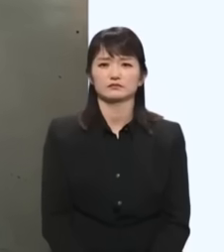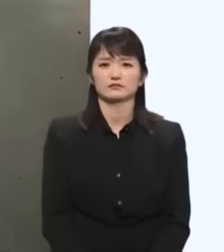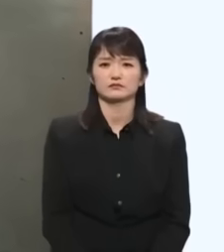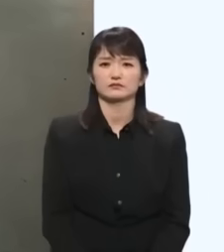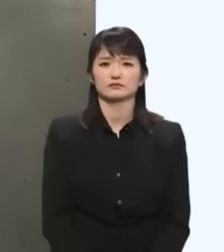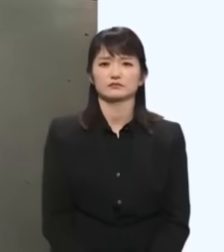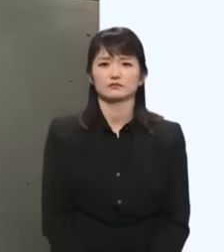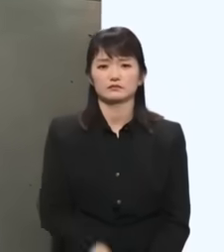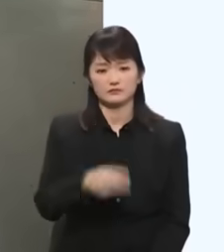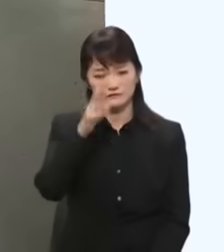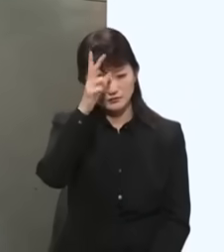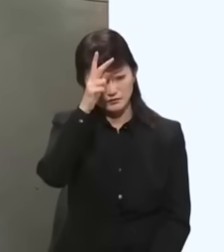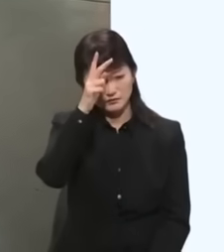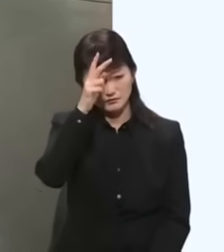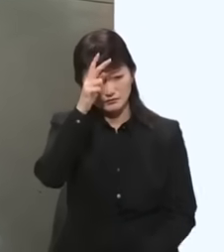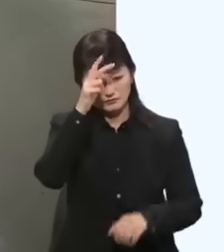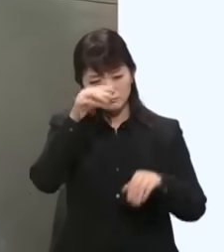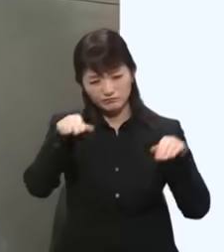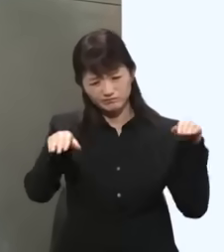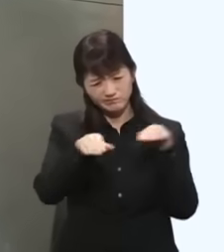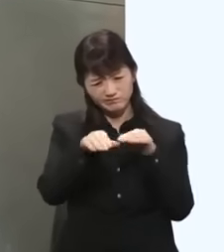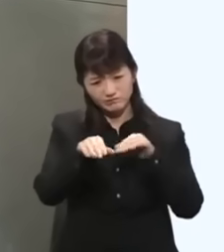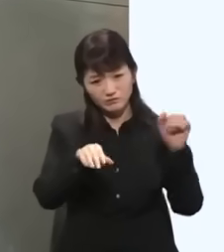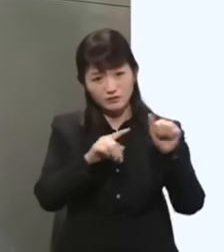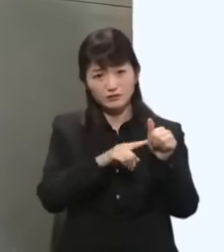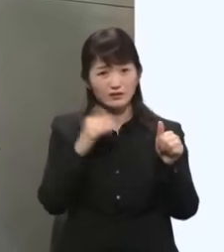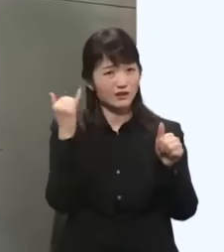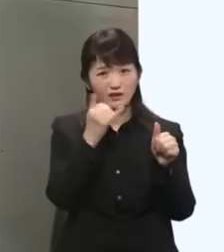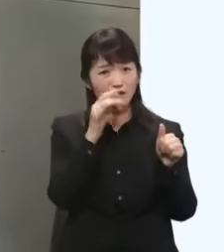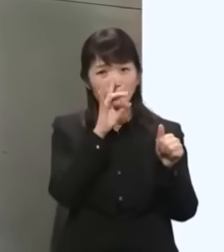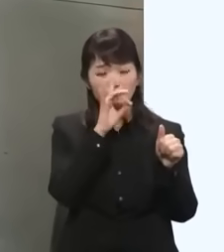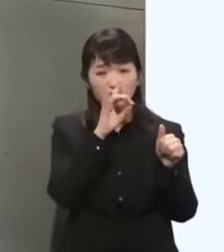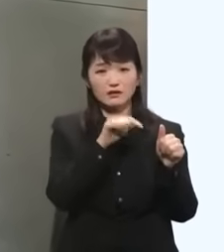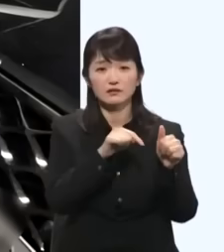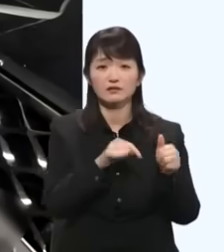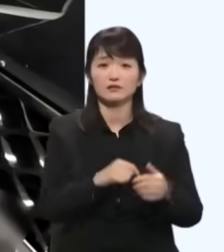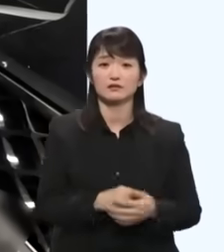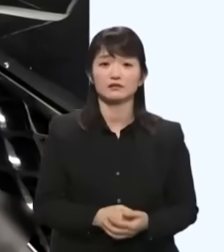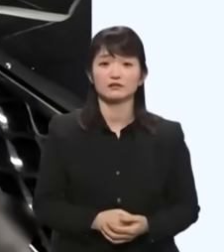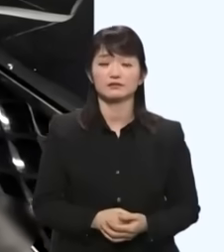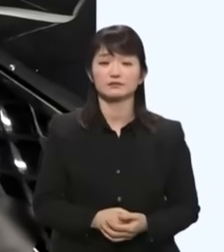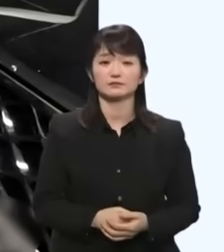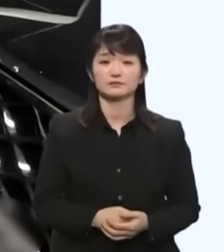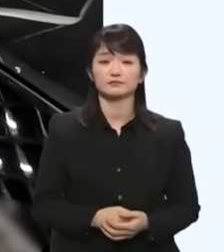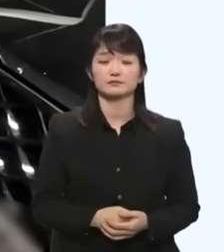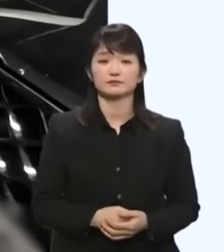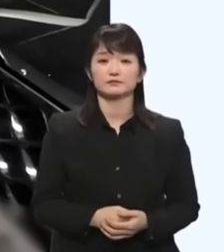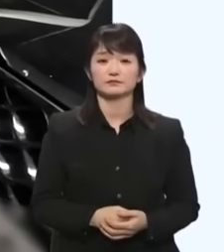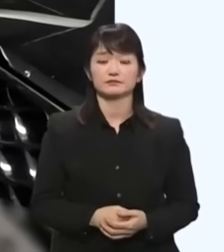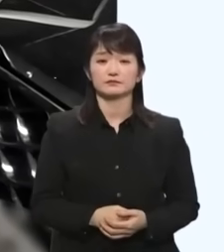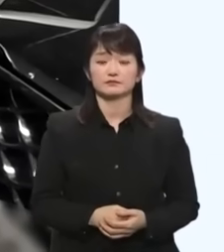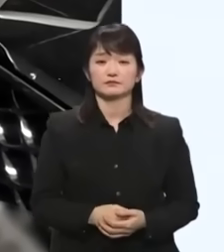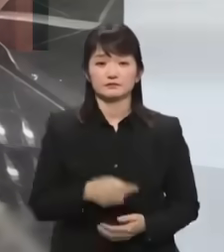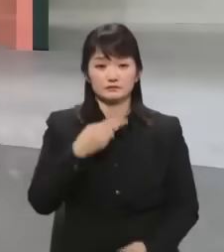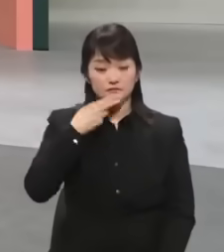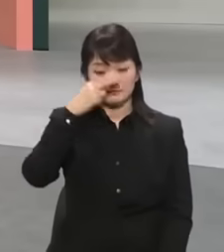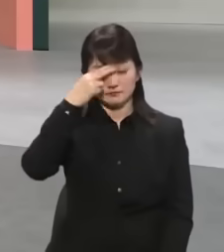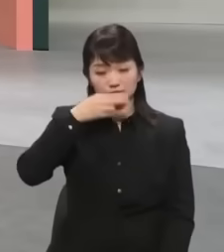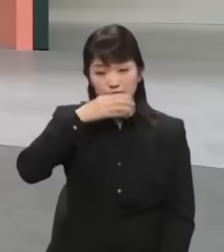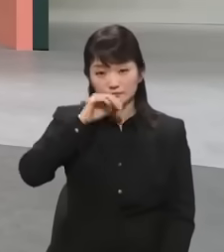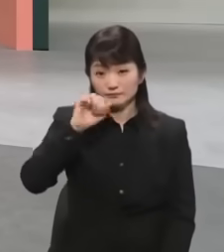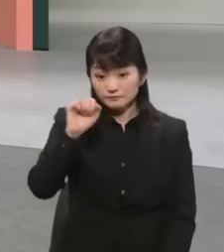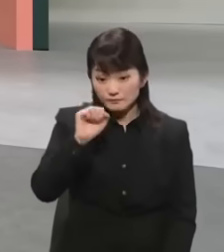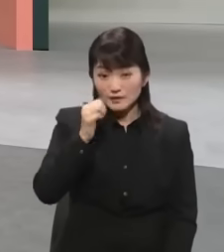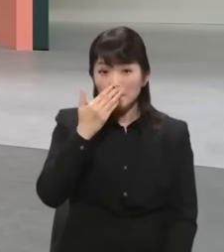경찰은 이제 연락이 닿지 않았다고 하는 하는 것인데 글쎄요 그러니까 만약에 아까 박사님 말씀하신 것처럼 음주 운전의